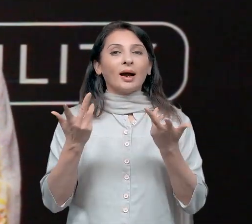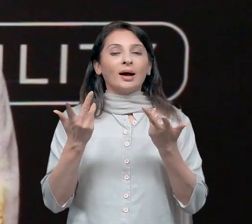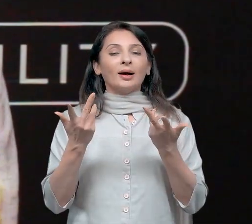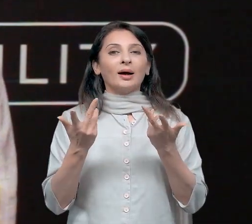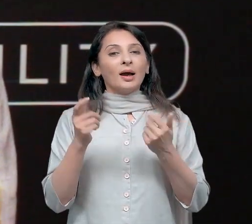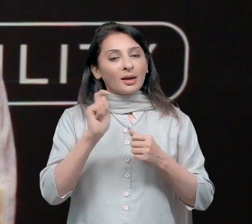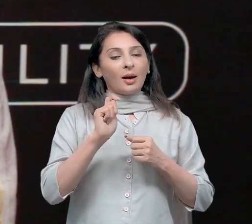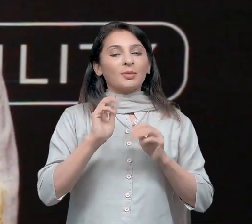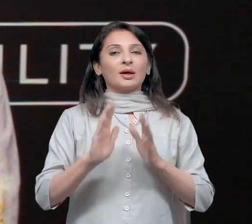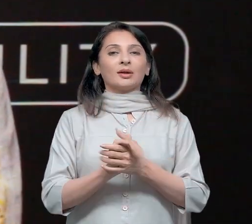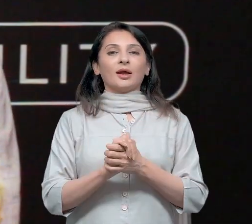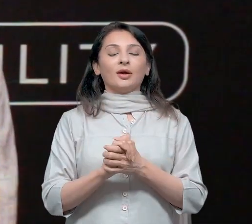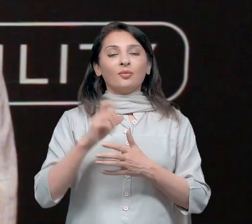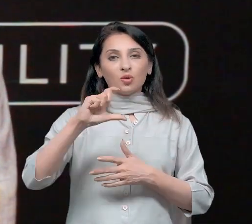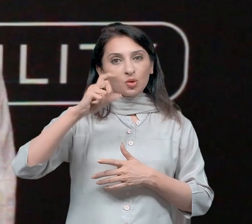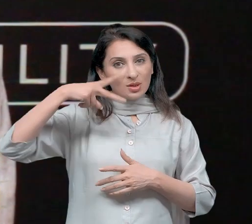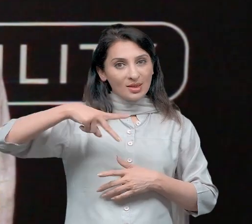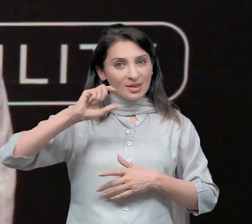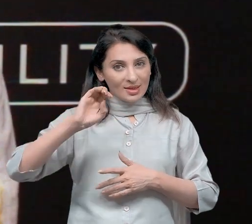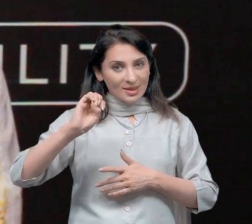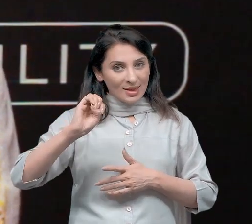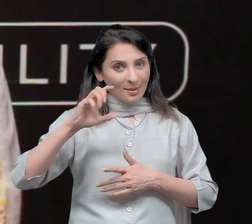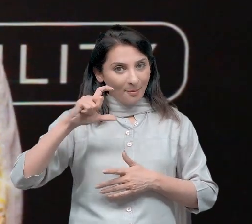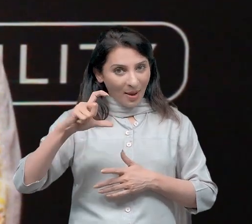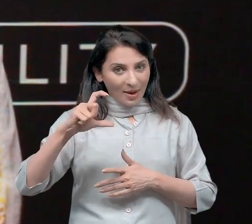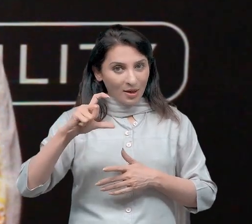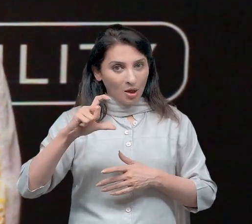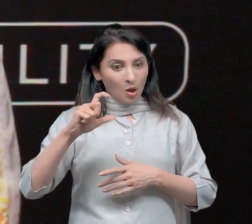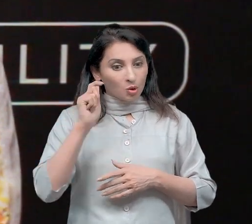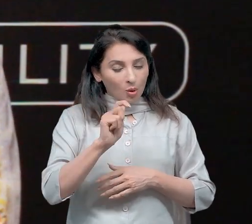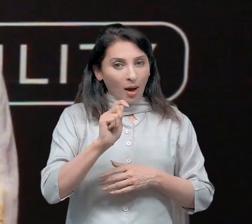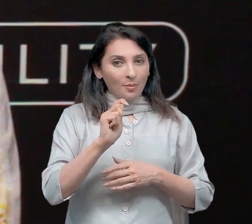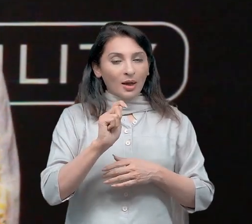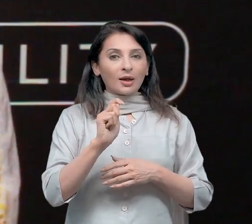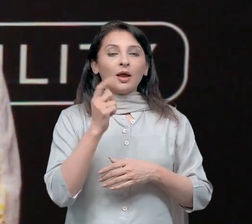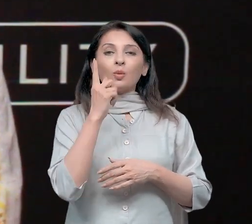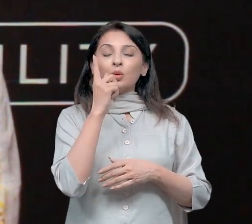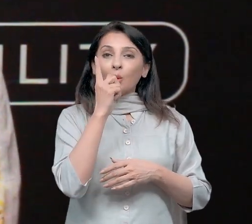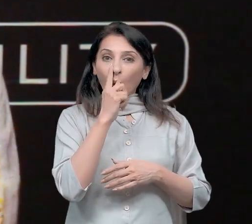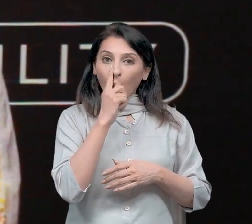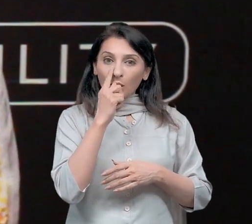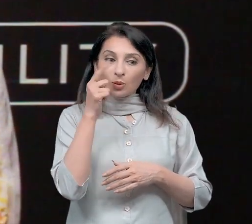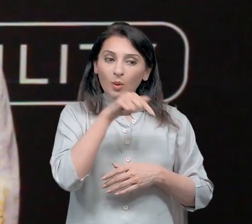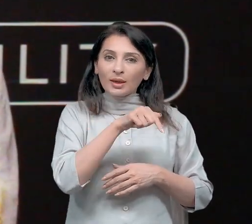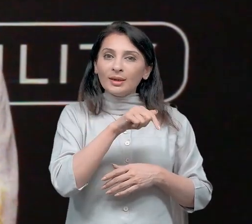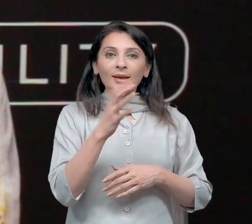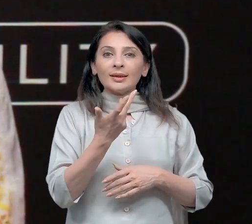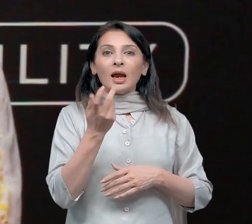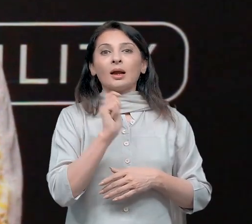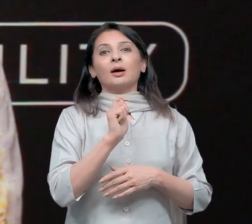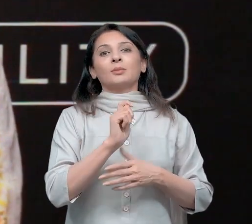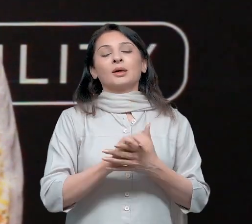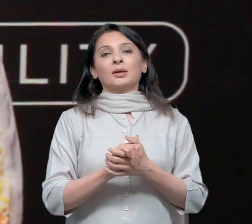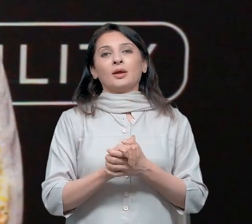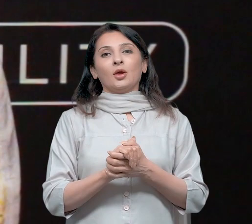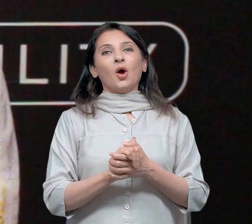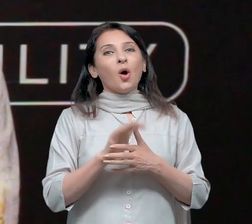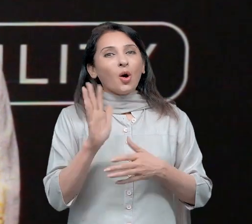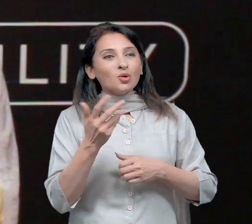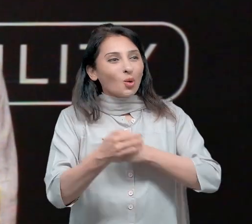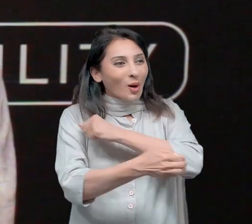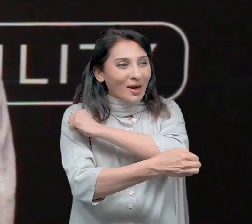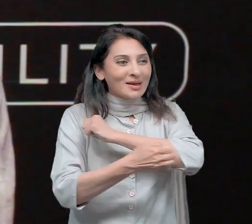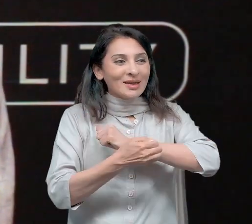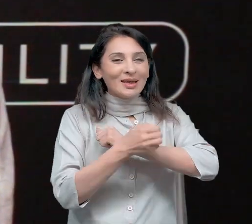है बेसिकली औरतें और वो लोग जिनके पास ताकत नहीं है, यानी पैसे वाले नहीं हैं,